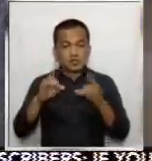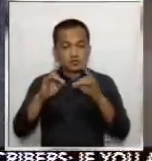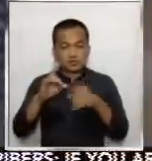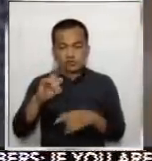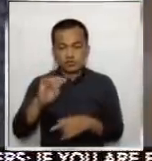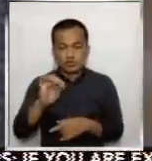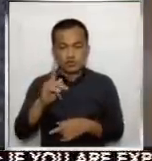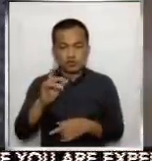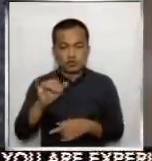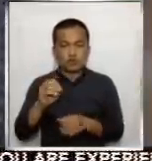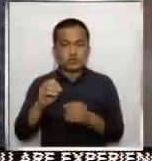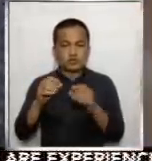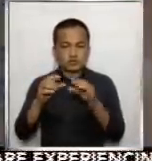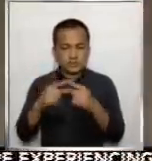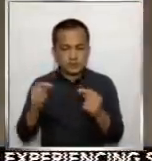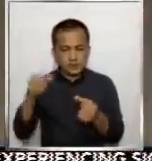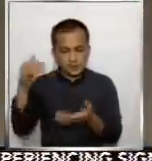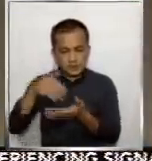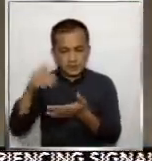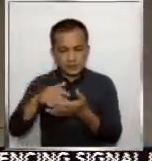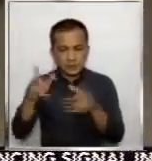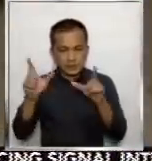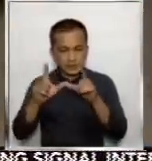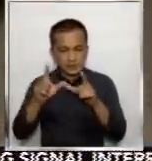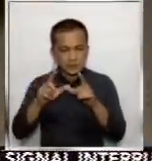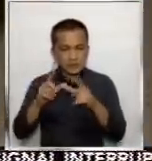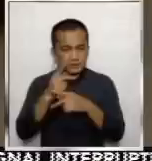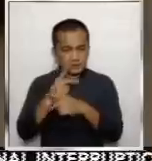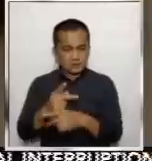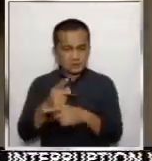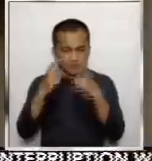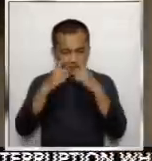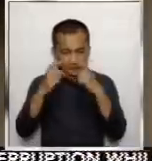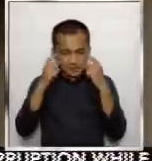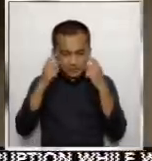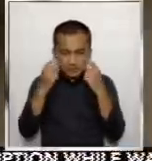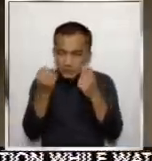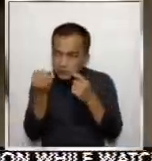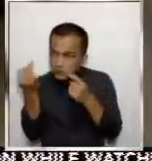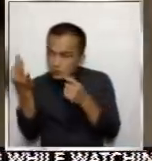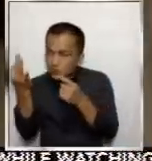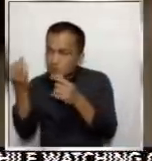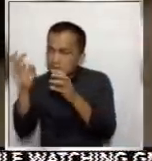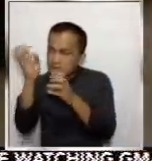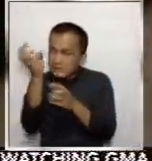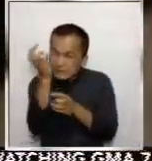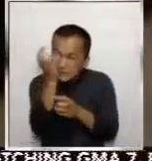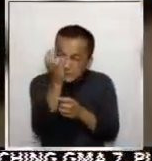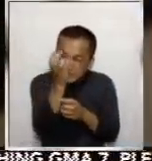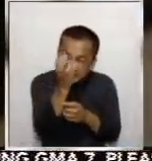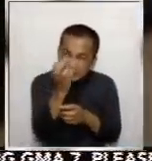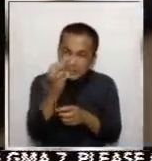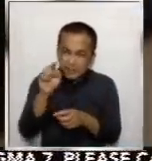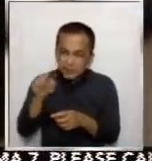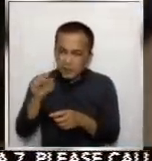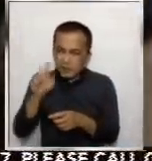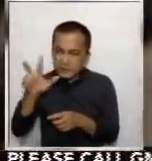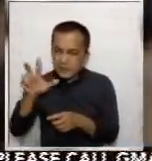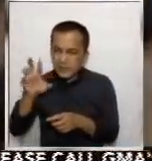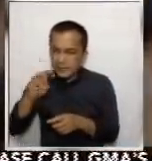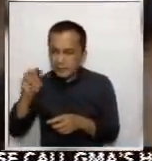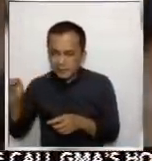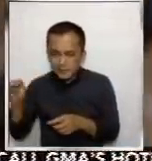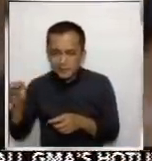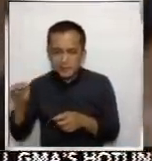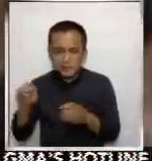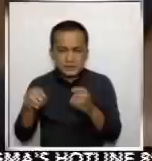protection na binibigay ng mga mask. Sinukat ang mga particles sa hangin na higit 0.3 micrometer at ang particles sa pagitan ng